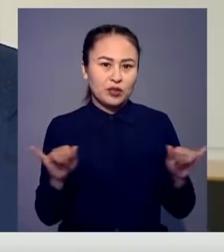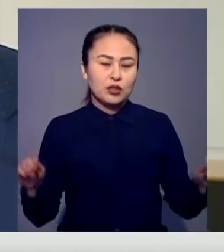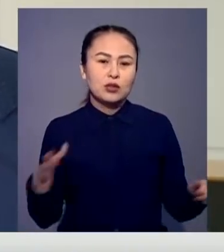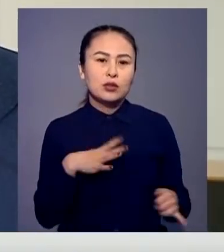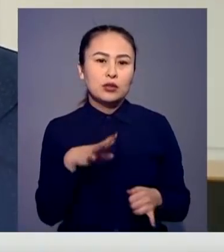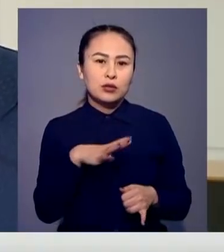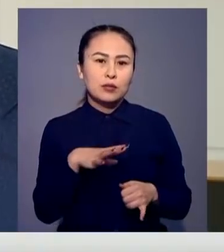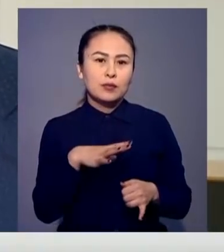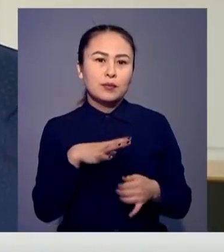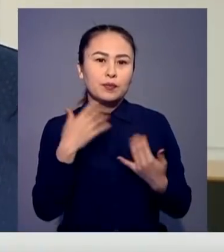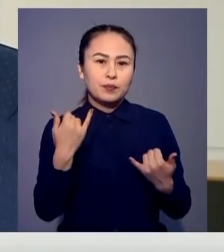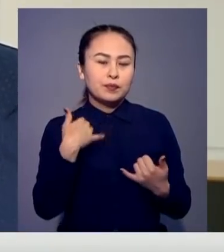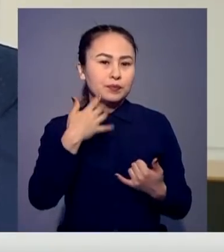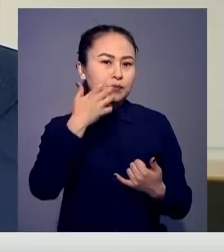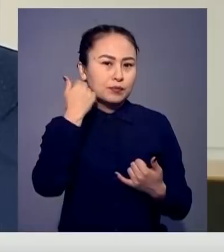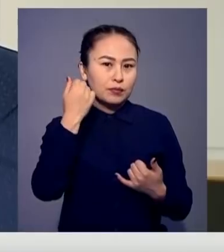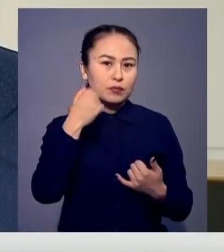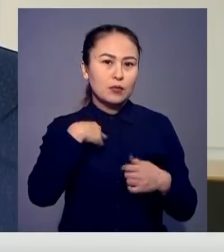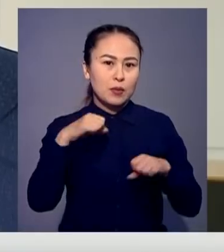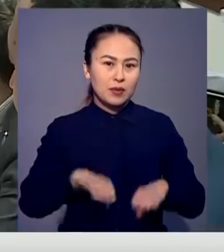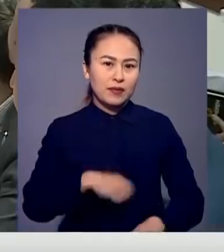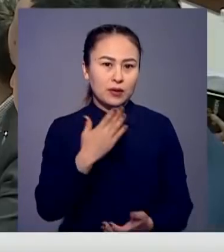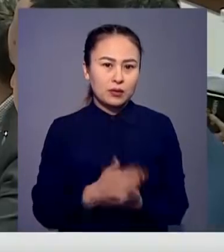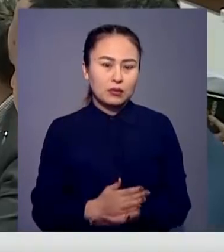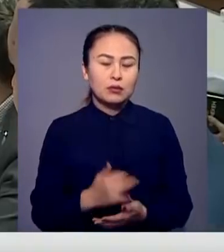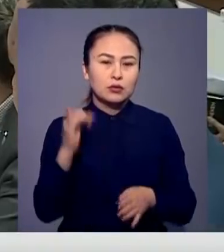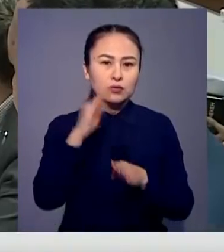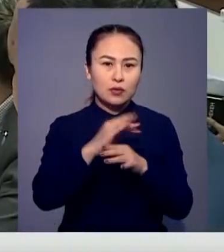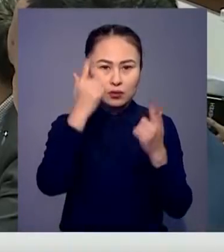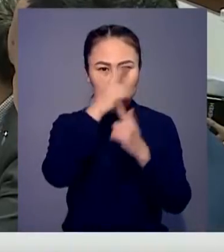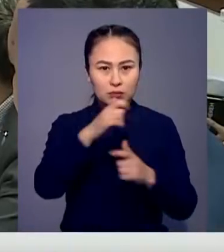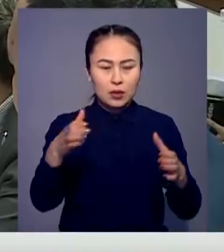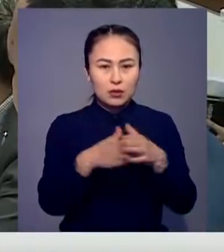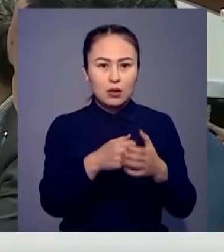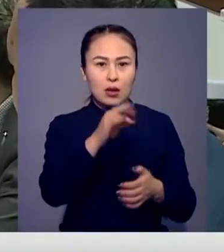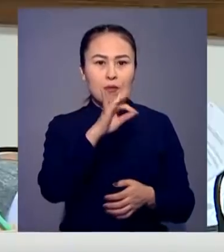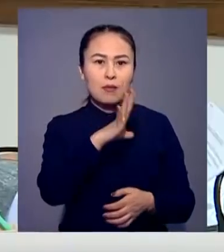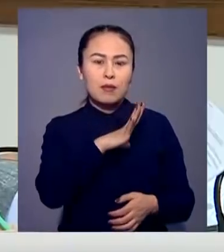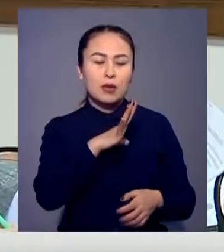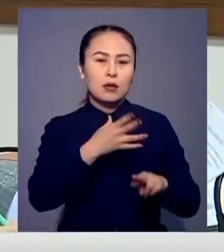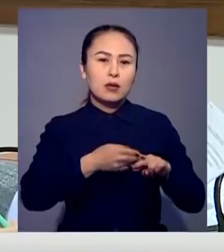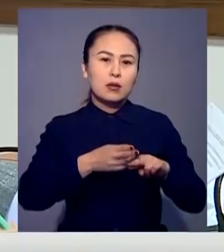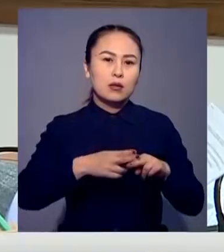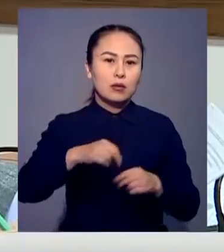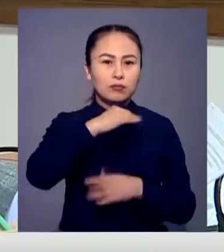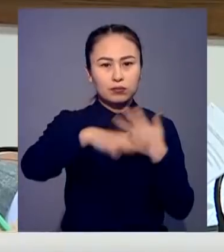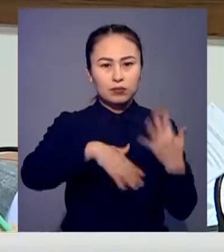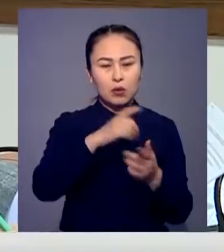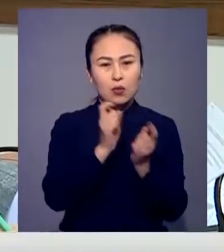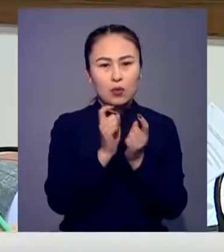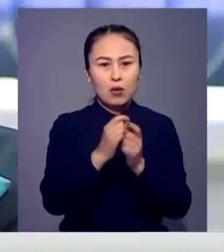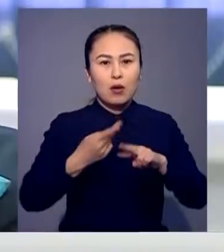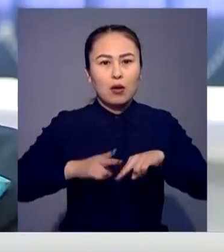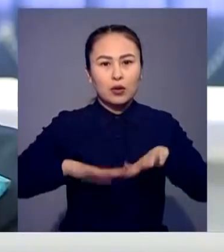біздің құқықтарымызды қорғаймыз ба деп. Тараптардың арасында пайда болған дау бүгін кәсіпкерлер палатасында қаралды. Ұйымның құқық қорғау және сыбайлас жемқорлыққа